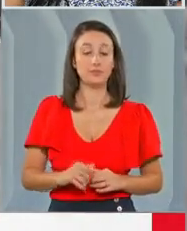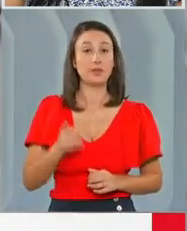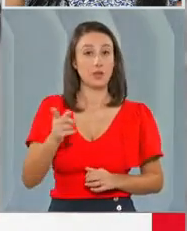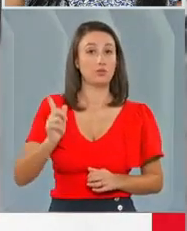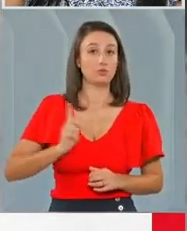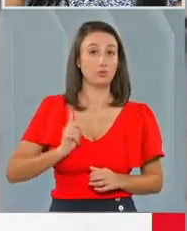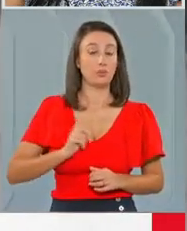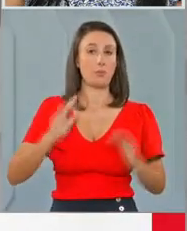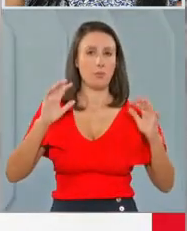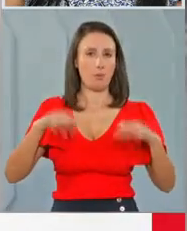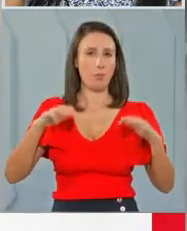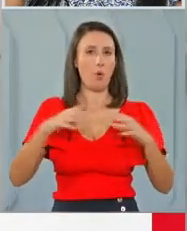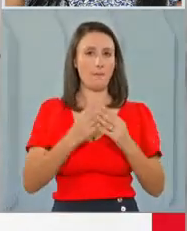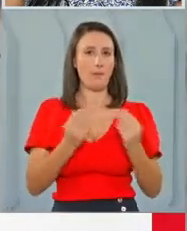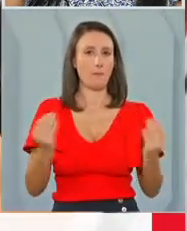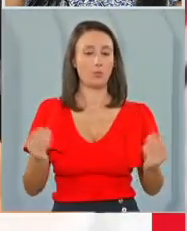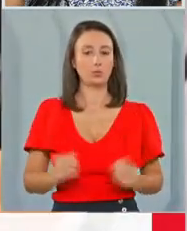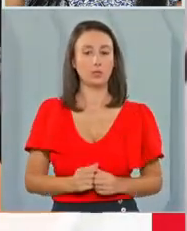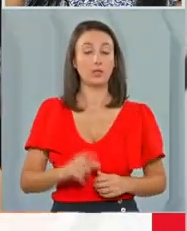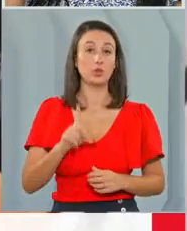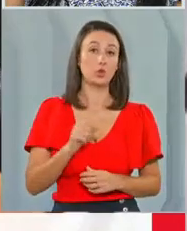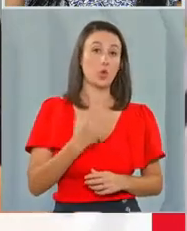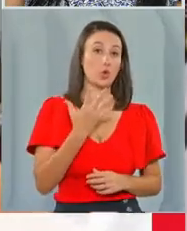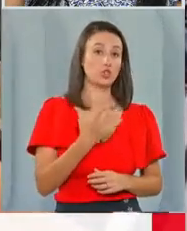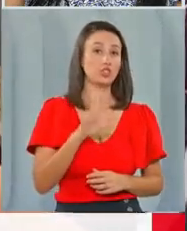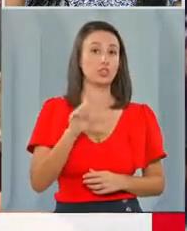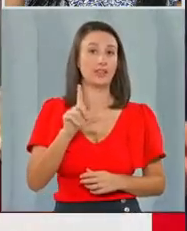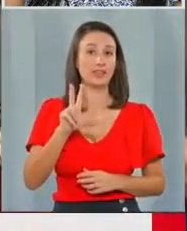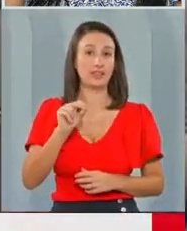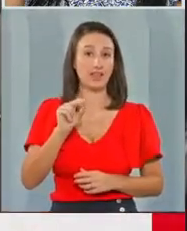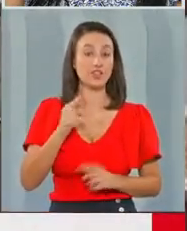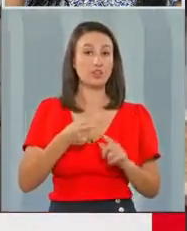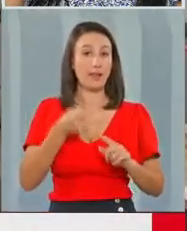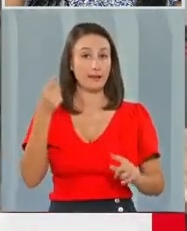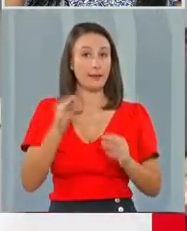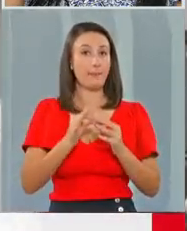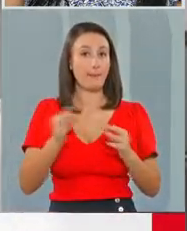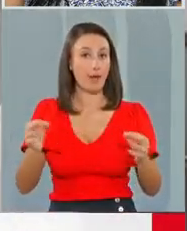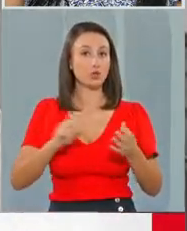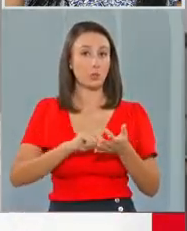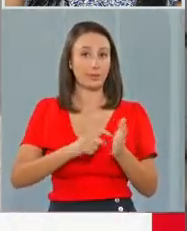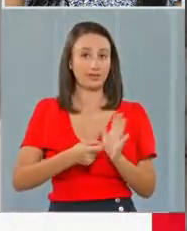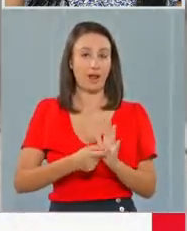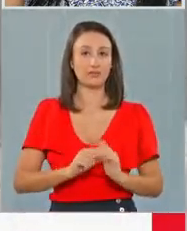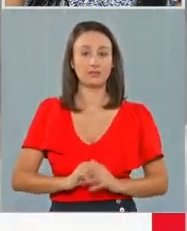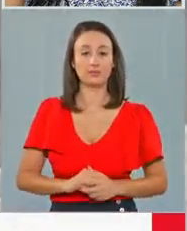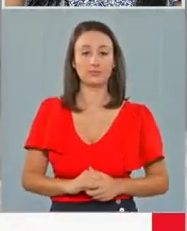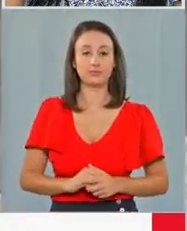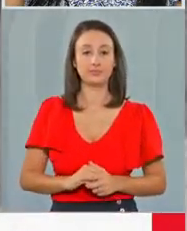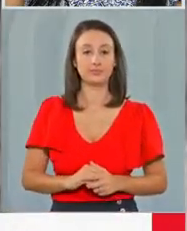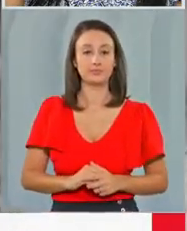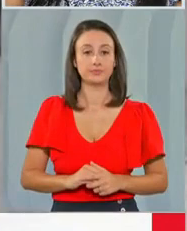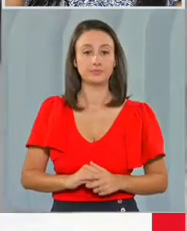în continuare cantități mai mari de apă, care să treacă de 25-30 de litri pe metru pătrat și care răstrânse 40-50. Iar ce